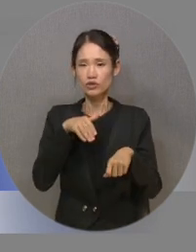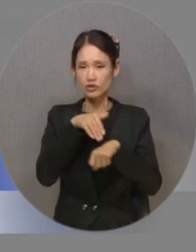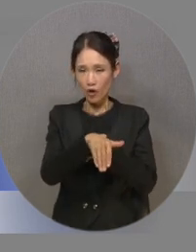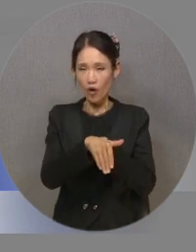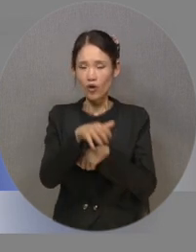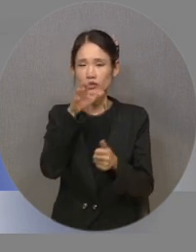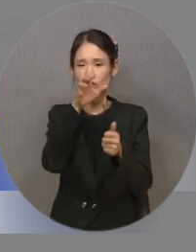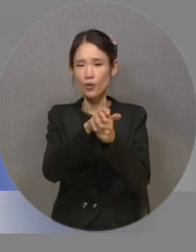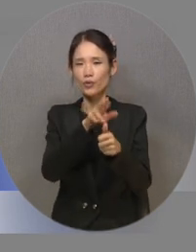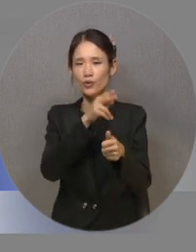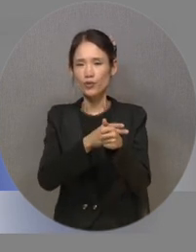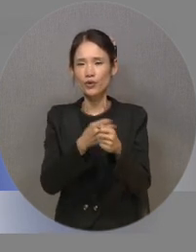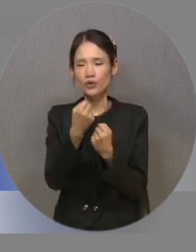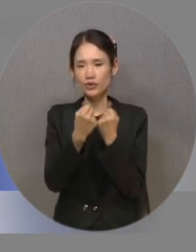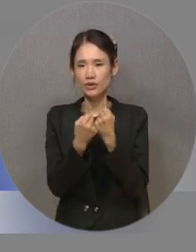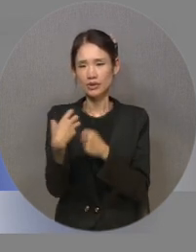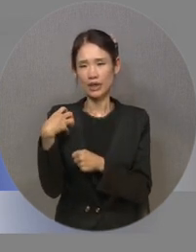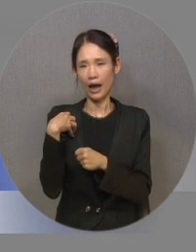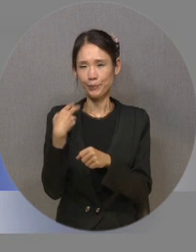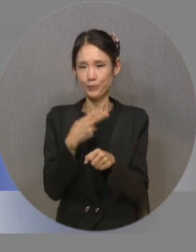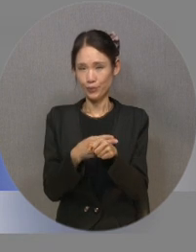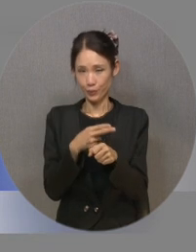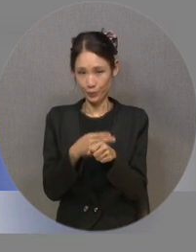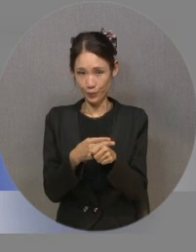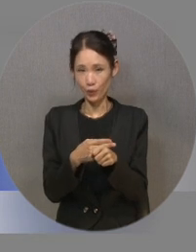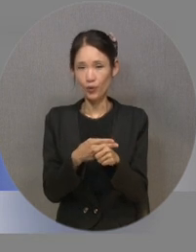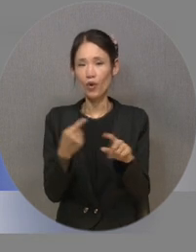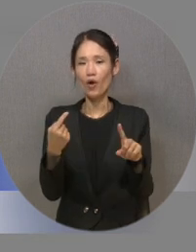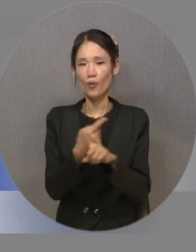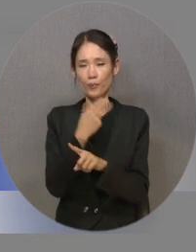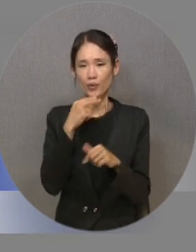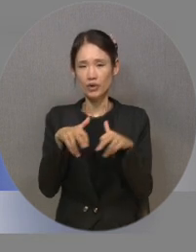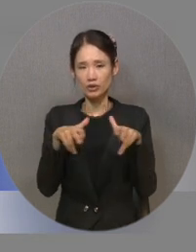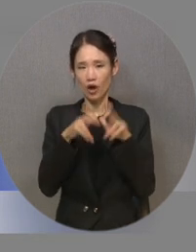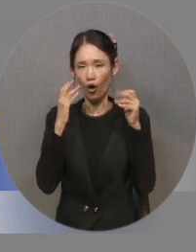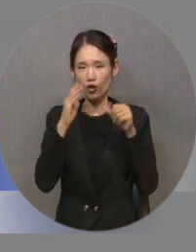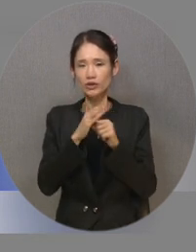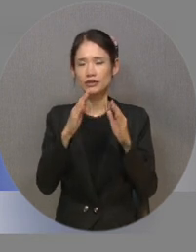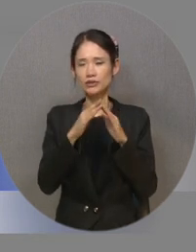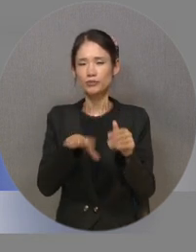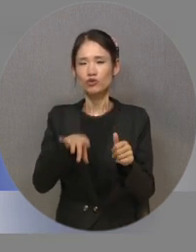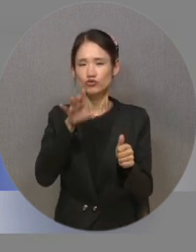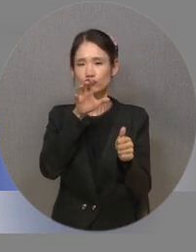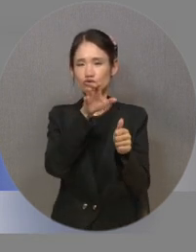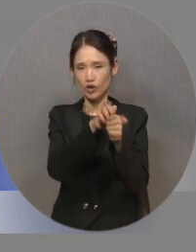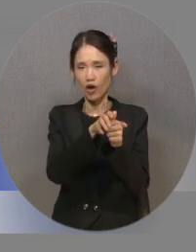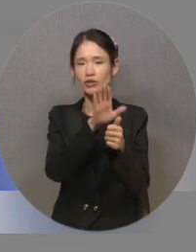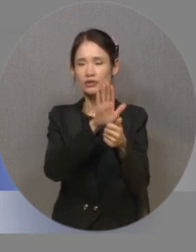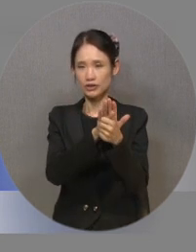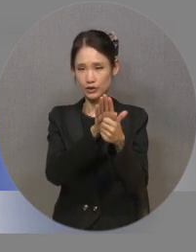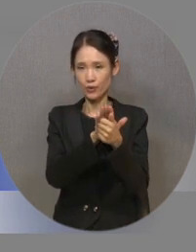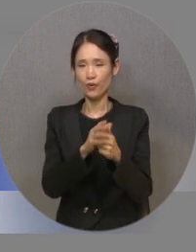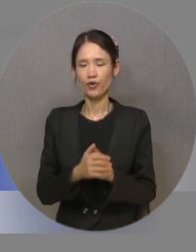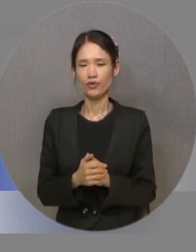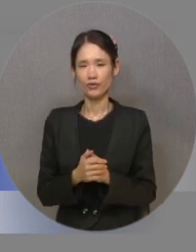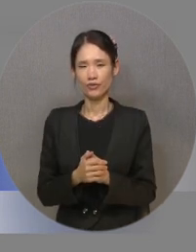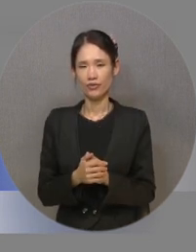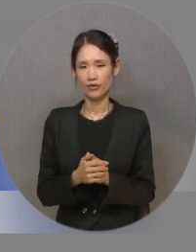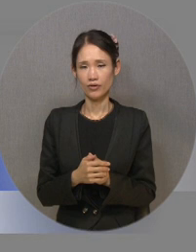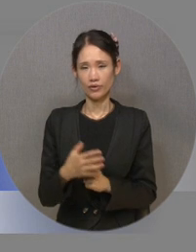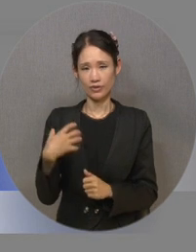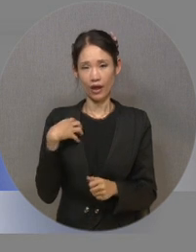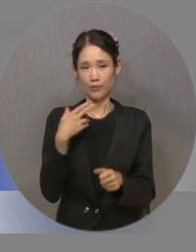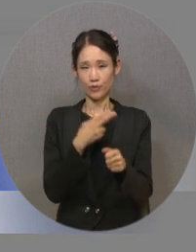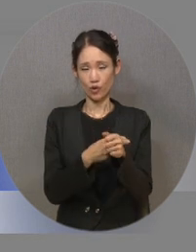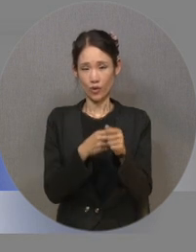전임교사 다시 말해 비단임 교사를 장애아 어린이집에 우선 지원하기로 했습니다이를 통해